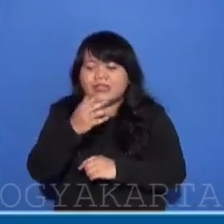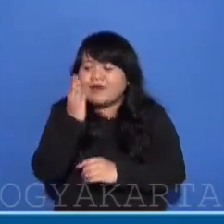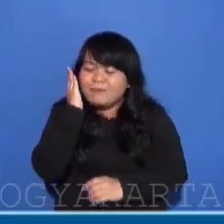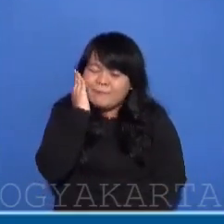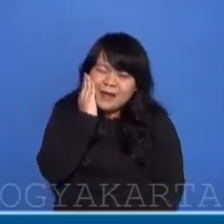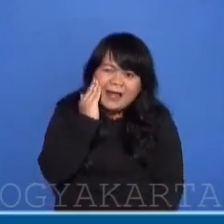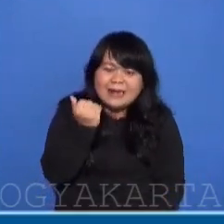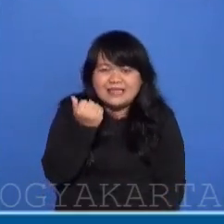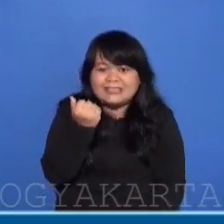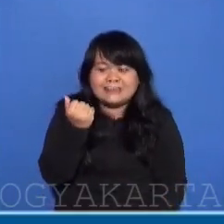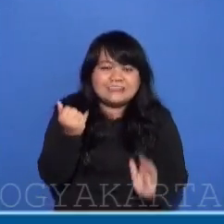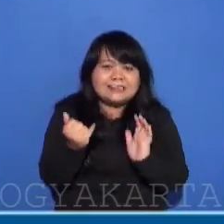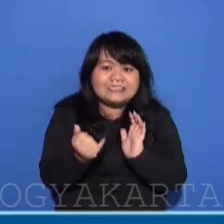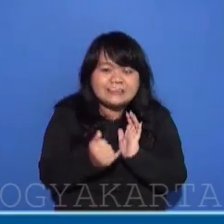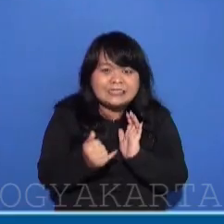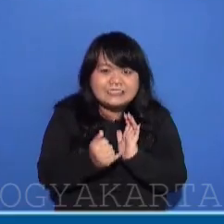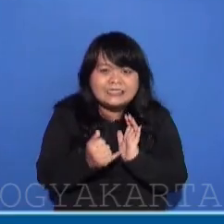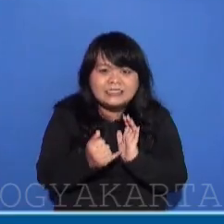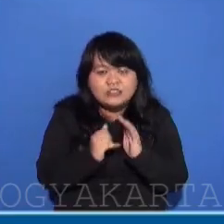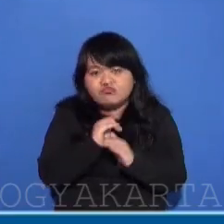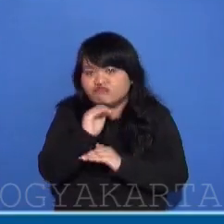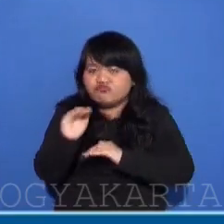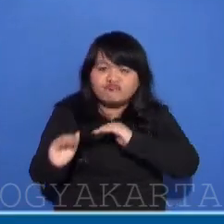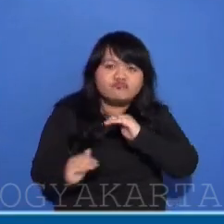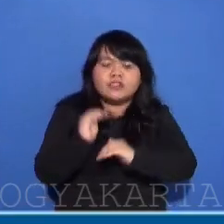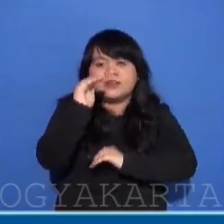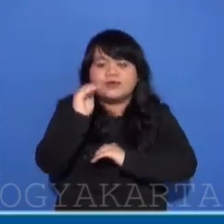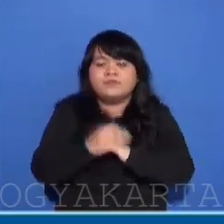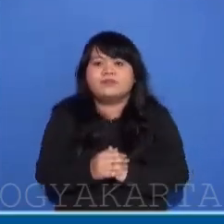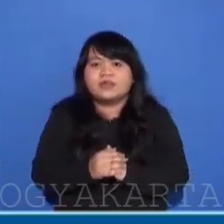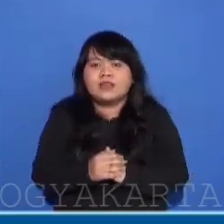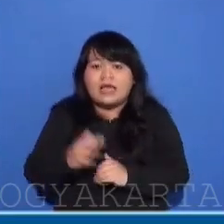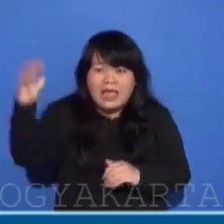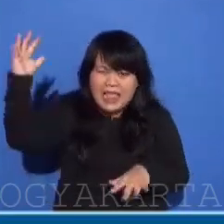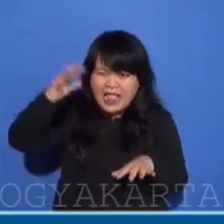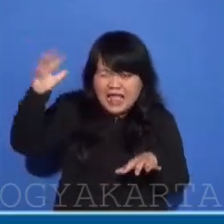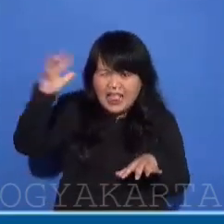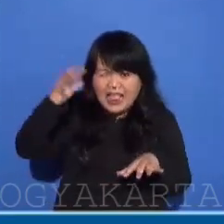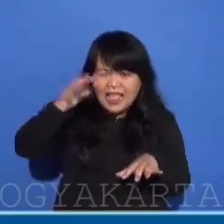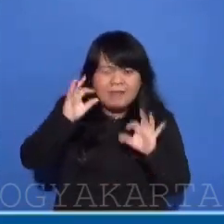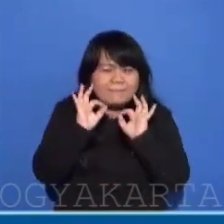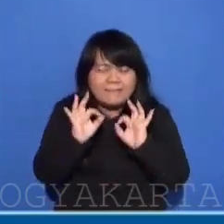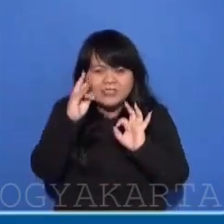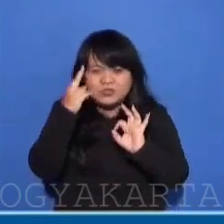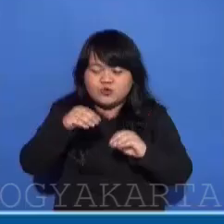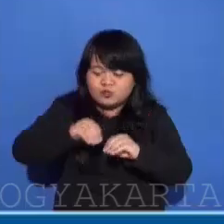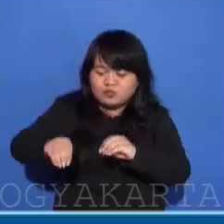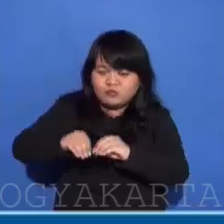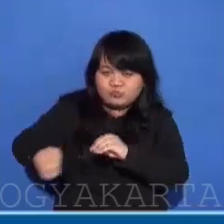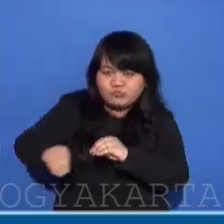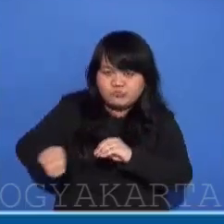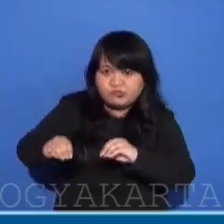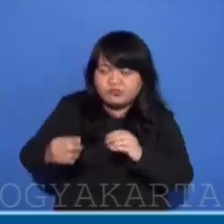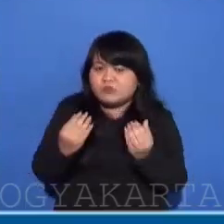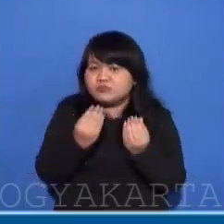ukuranangah kadar brik gendisipun Langkung Inggil ing kawontenan Hawa ingkang benter menika pancen cocok sanget dipun ginakaken kangge